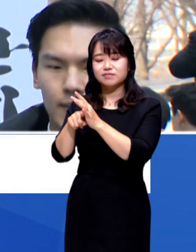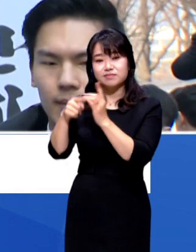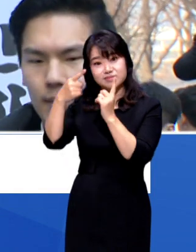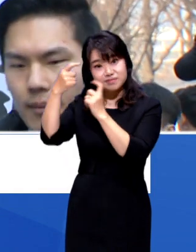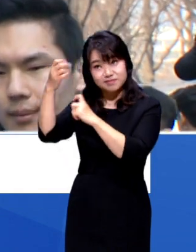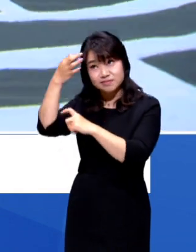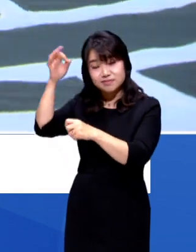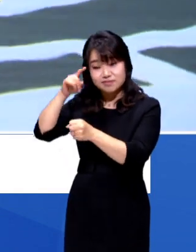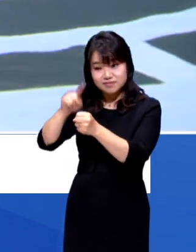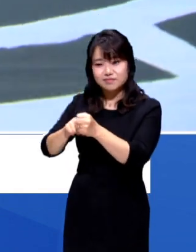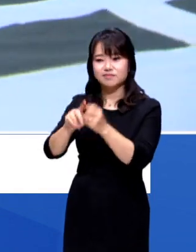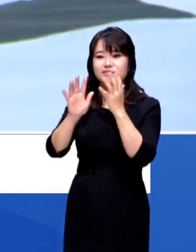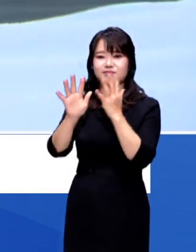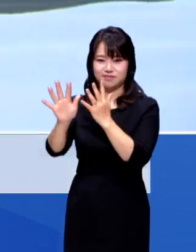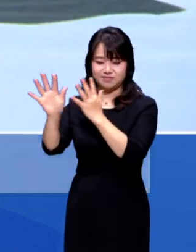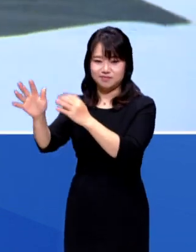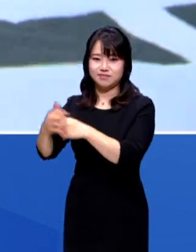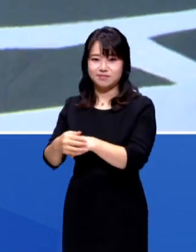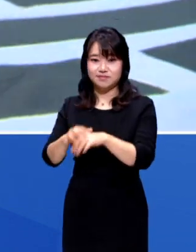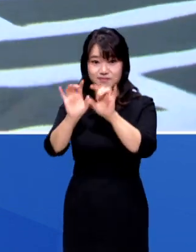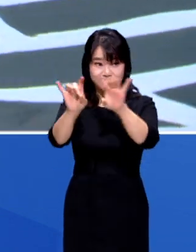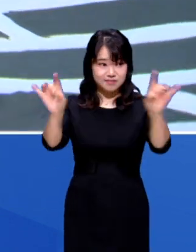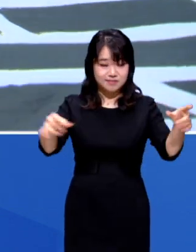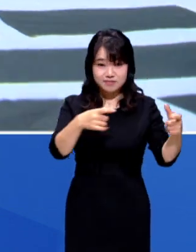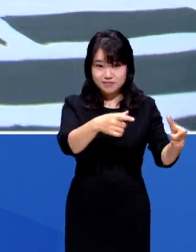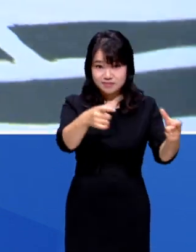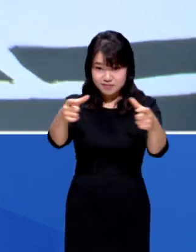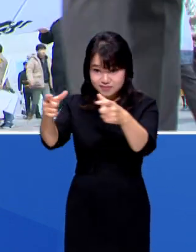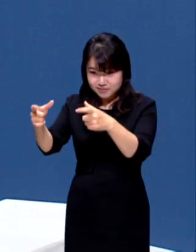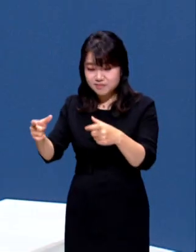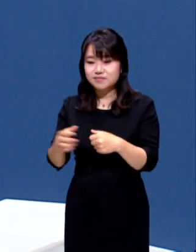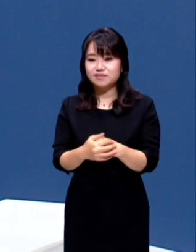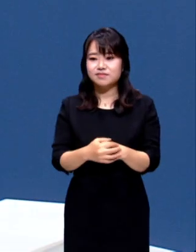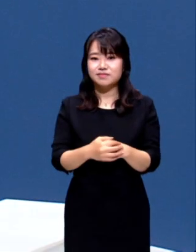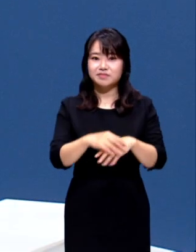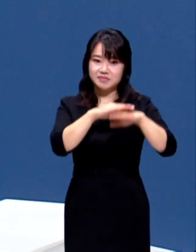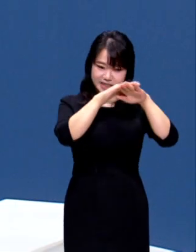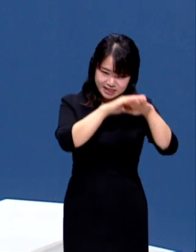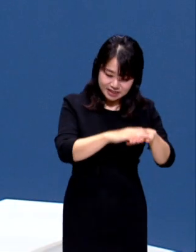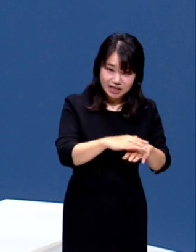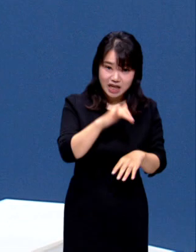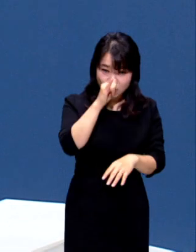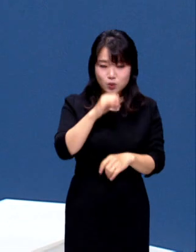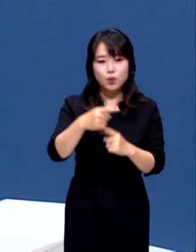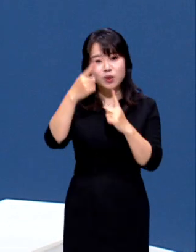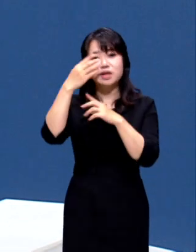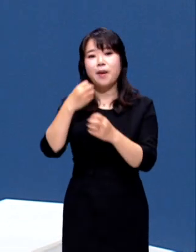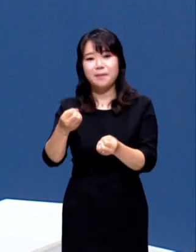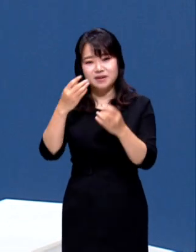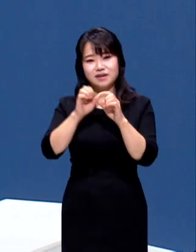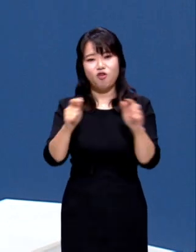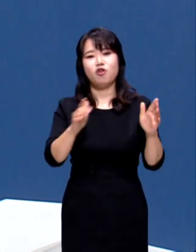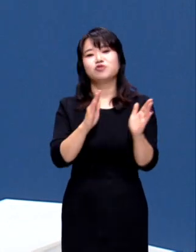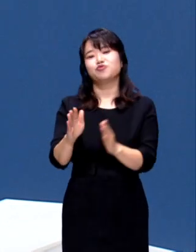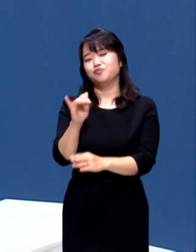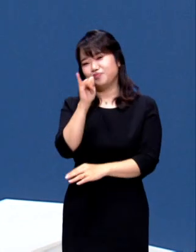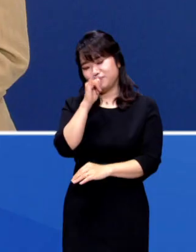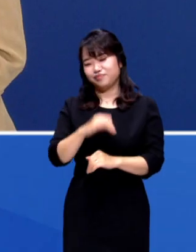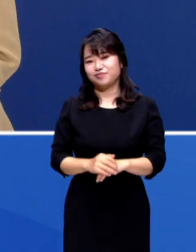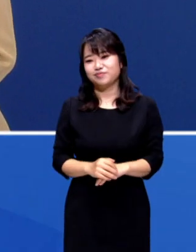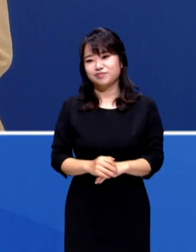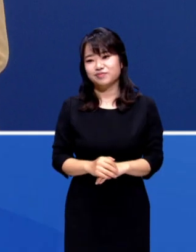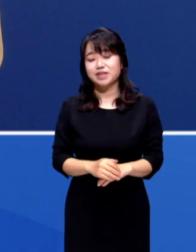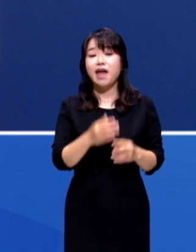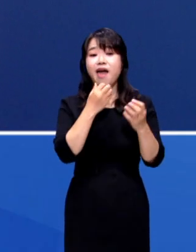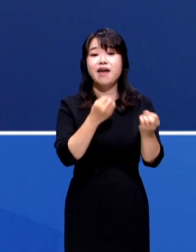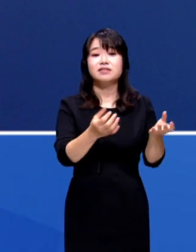네. 그 지역별로 추모제 네. 그리고 기념식 다양하게 열릴 계획입니다. 이런 행사도